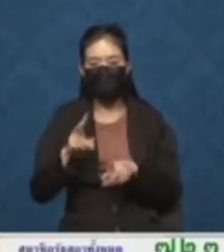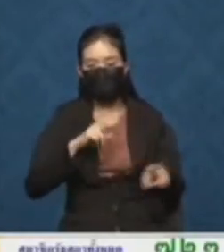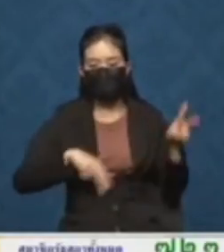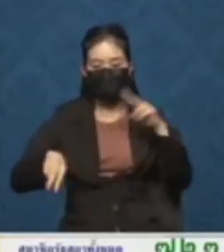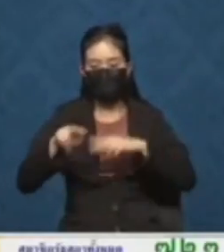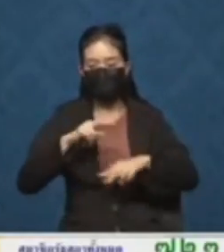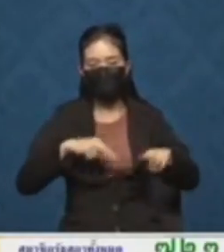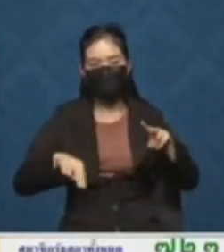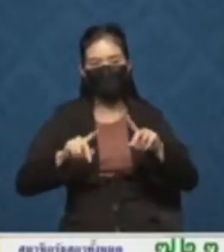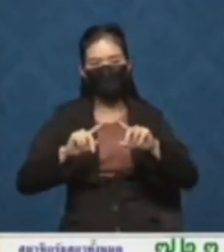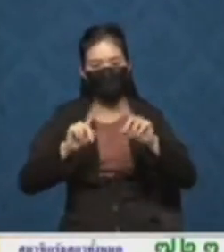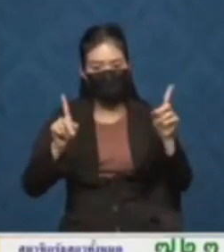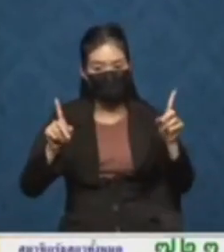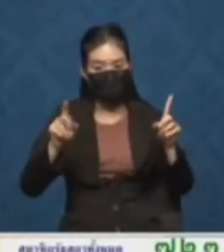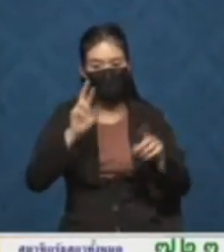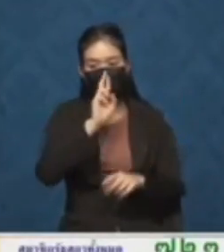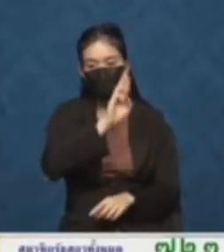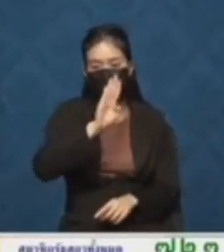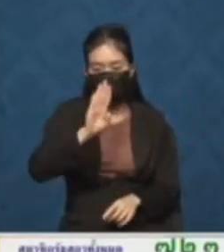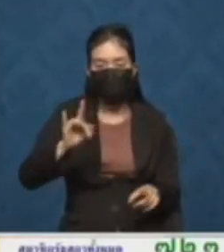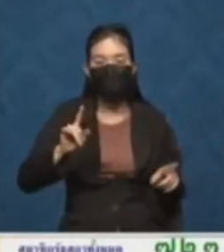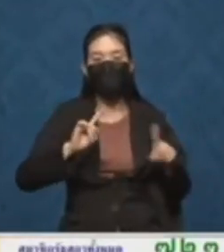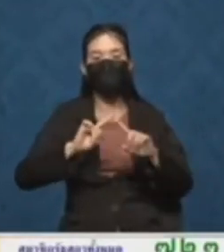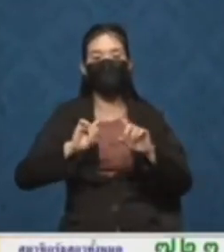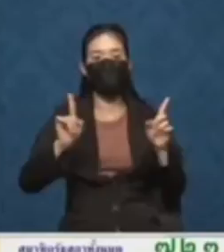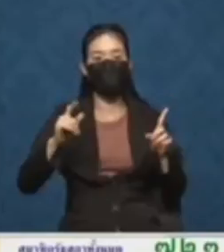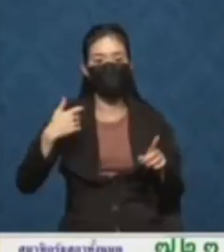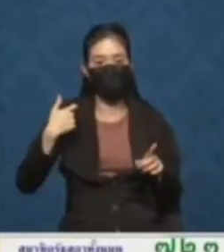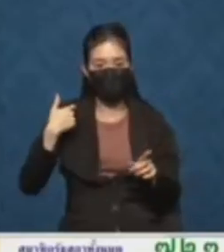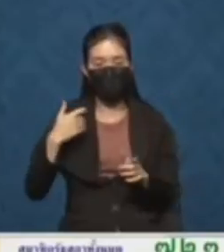ก็บางประเทศก็เป็นรัฐเดียว